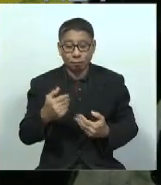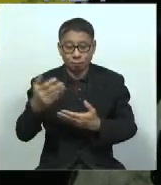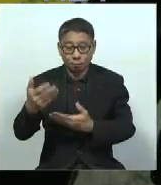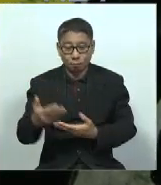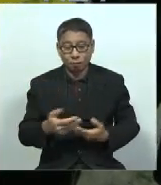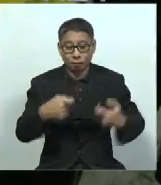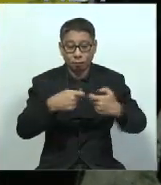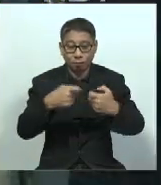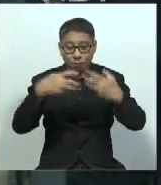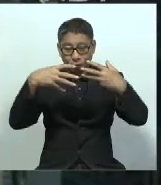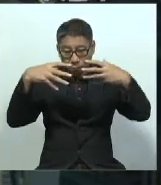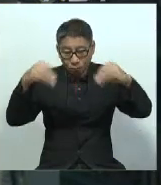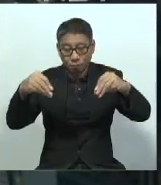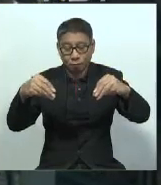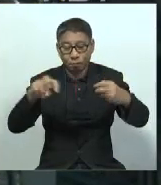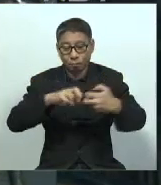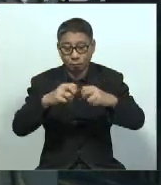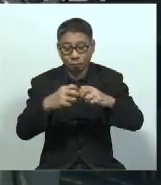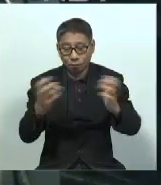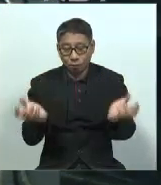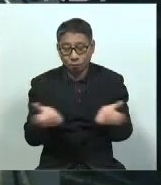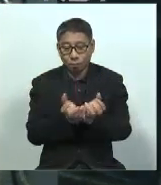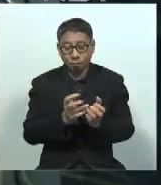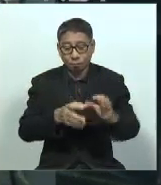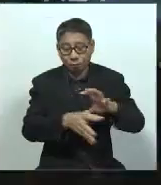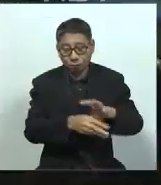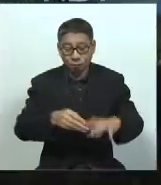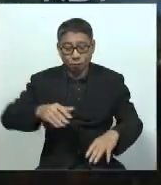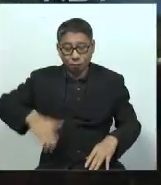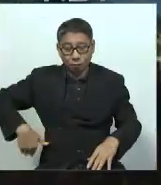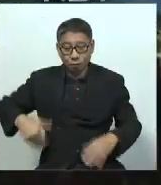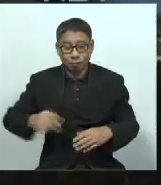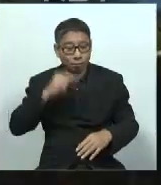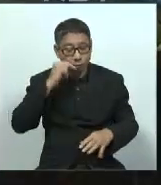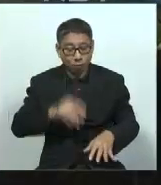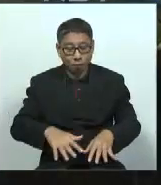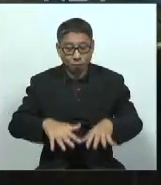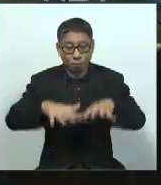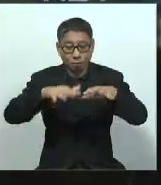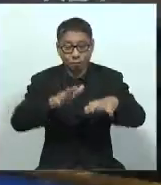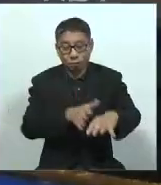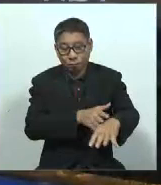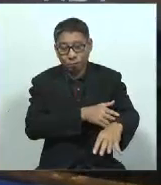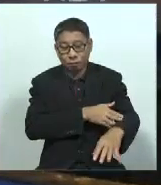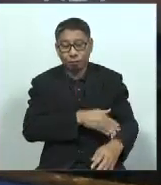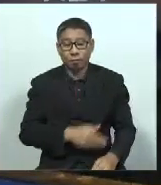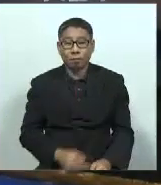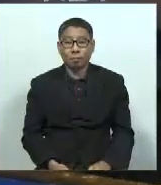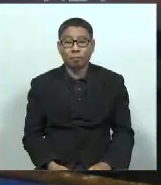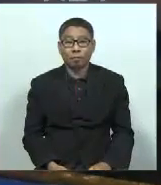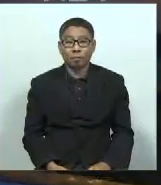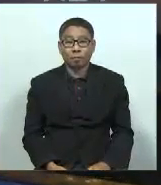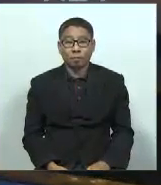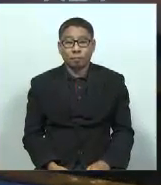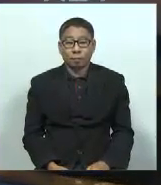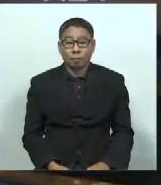ณีเกิดไฟฟ้าดับจะได้ไม่ส่งผลกระทบในการระบายน้ำล่าช้าและก็ท่วมขังเป็นเวลานานครับ ค่ะส่ว